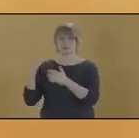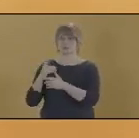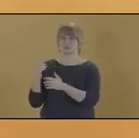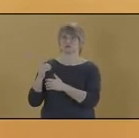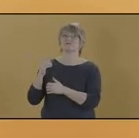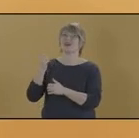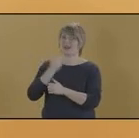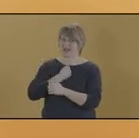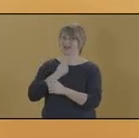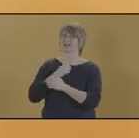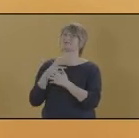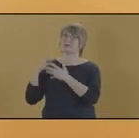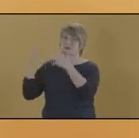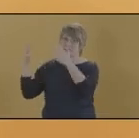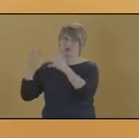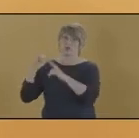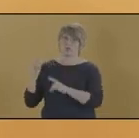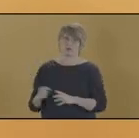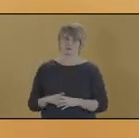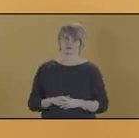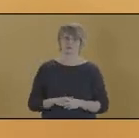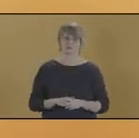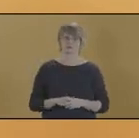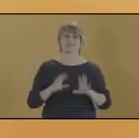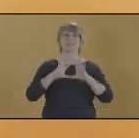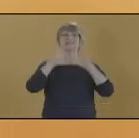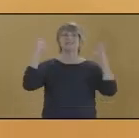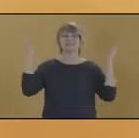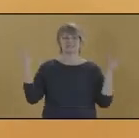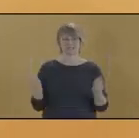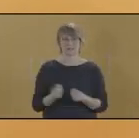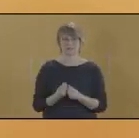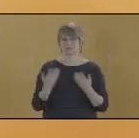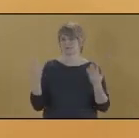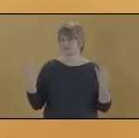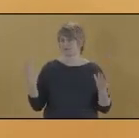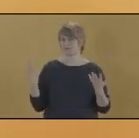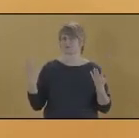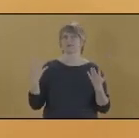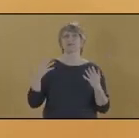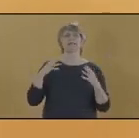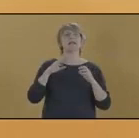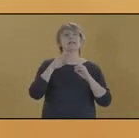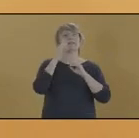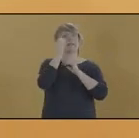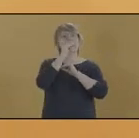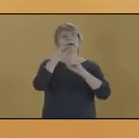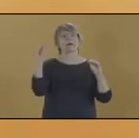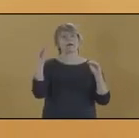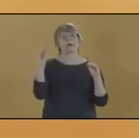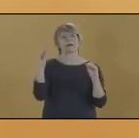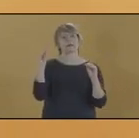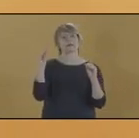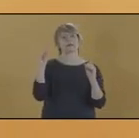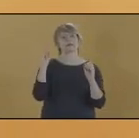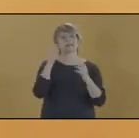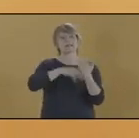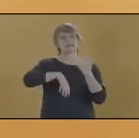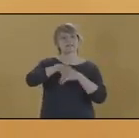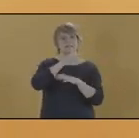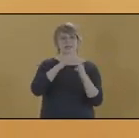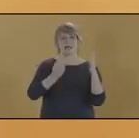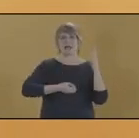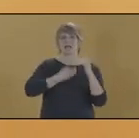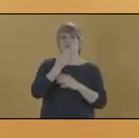verstärkten Ängsten. Insgesamt ist es so, dass Krisen in Nachrichten vor allem eben aktuelle